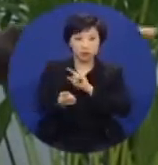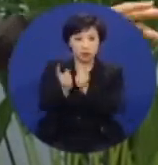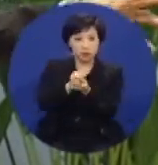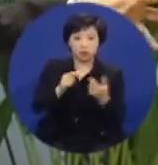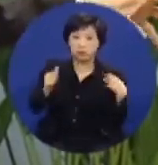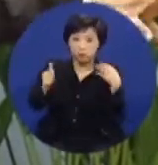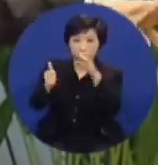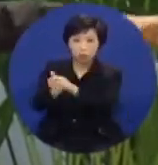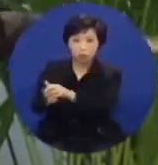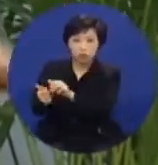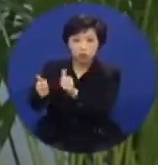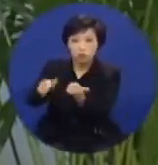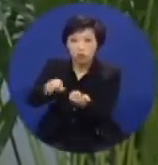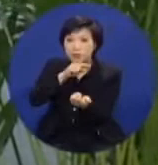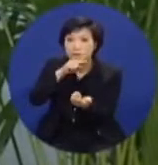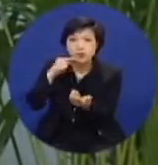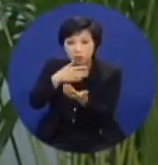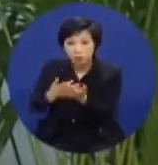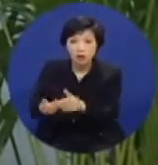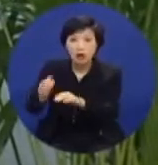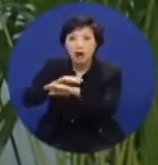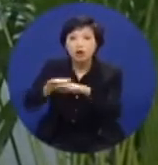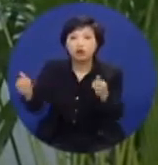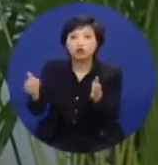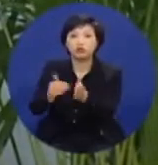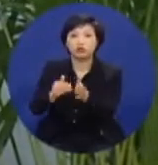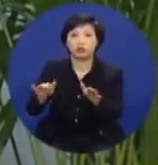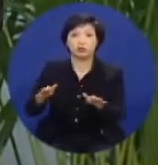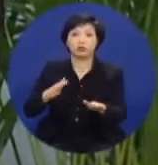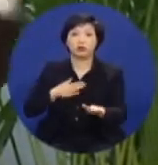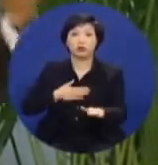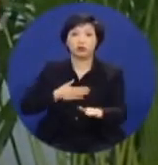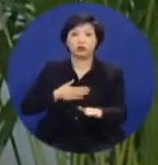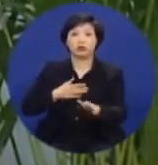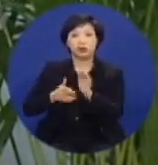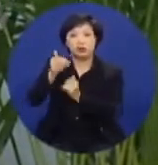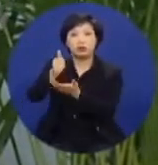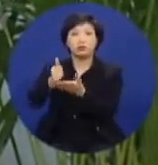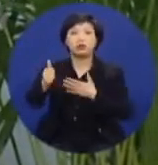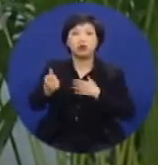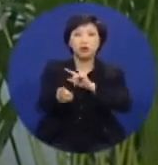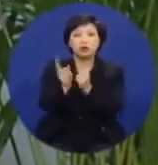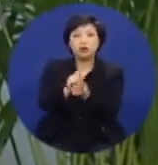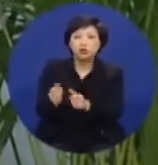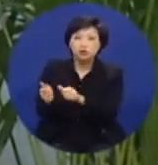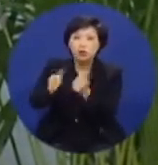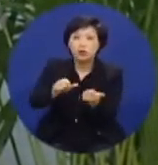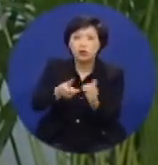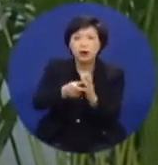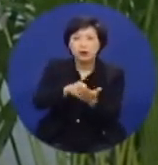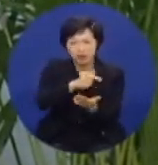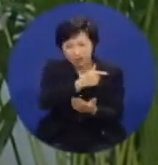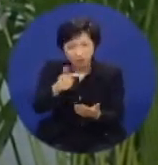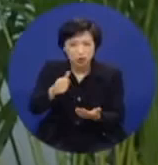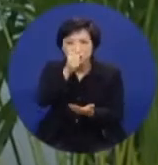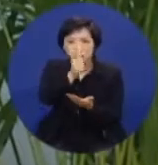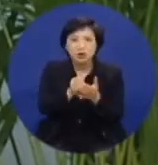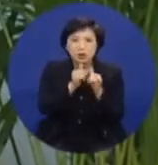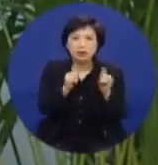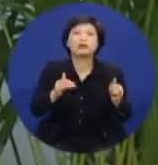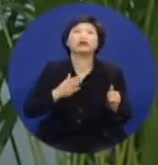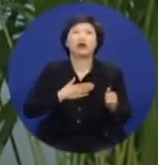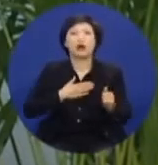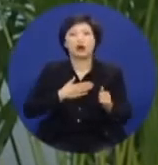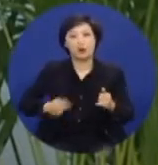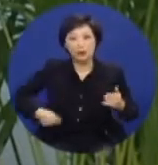치 울려서 해결 됐으니 나는 일수가 이렇게 추구할 만한 죄인이라는 사실을 회계